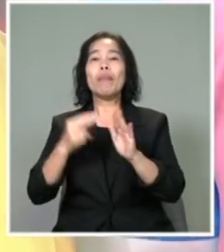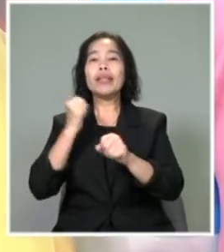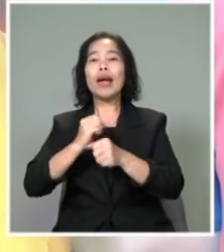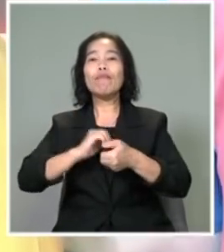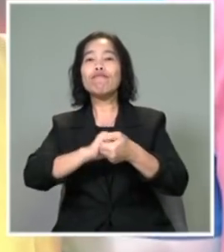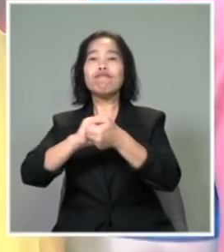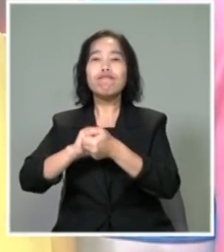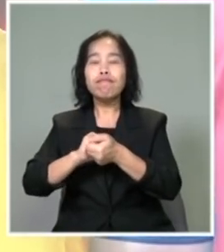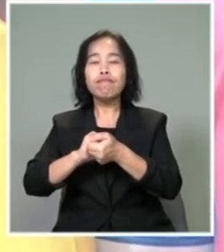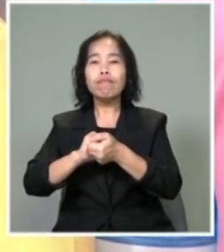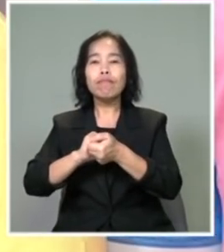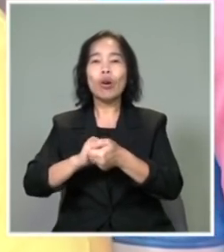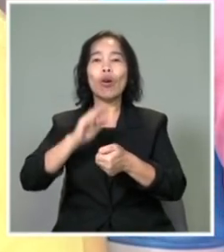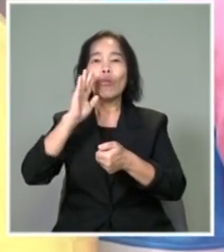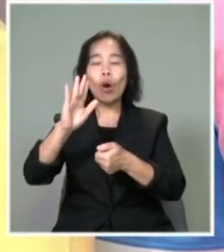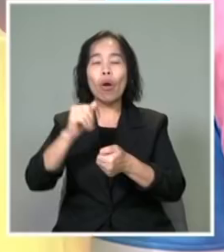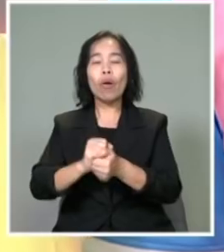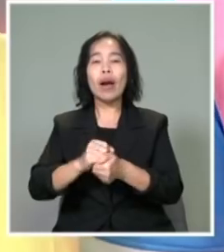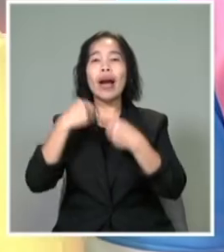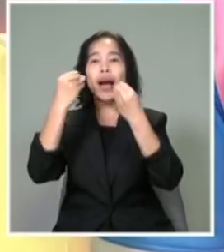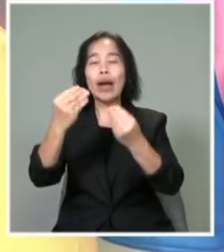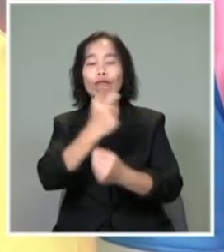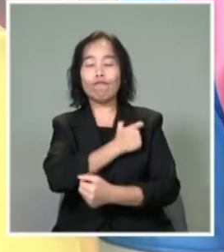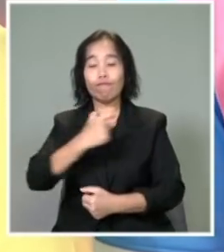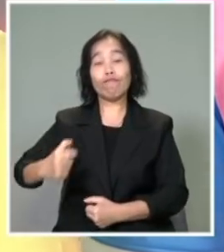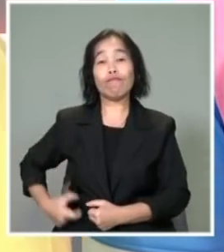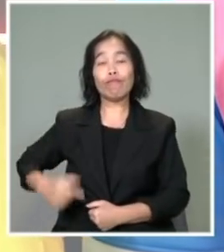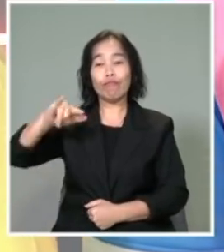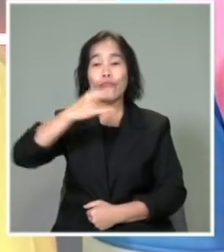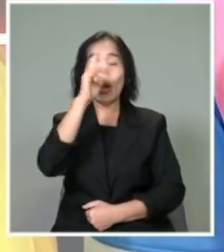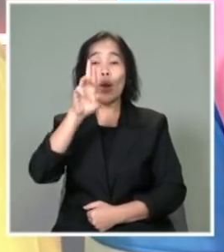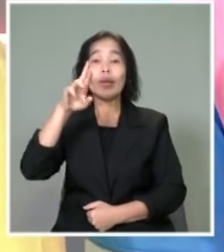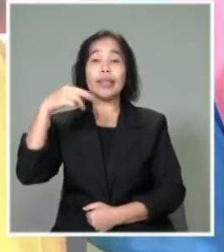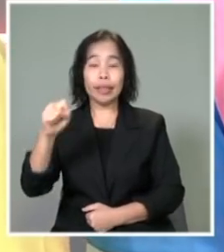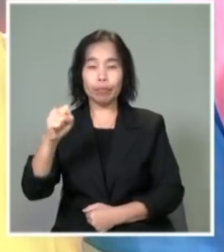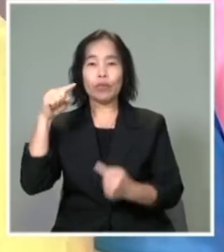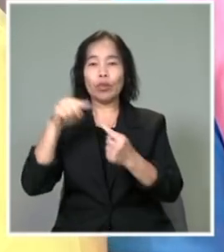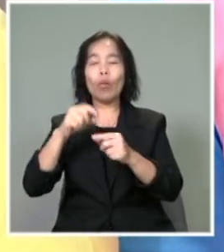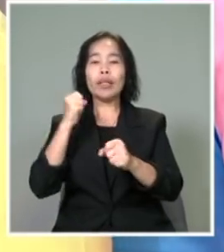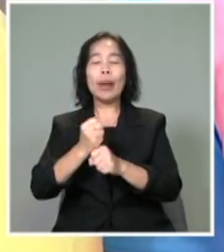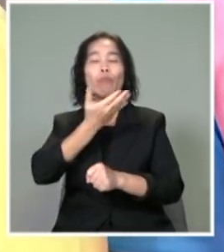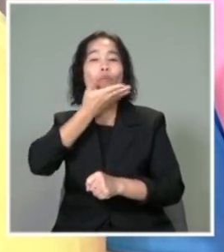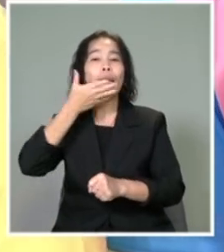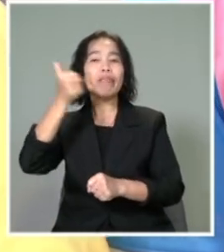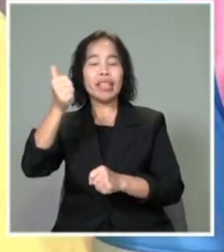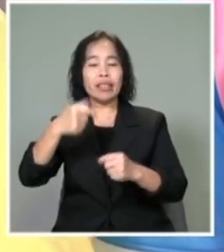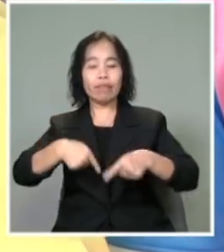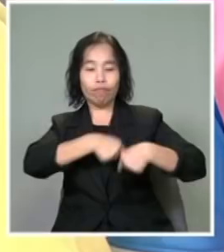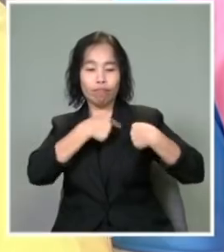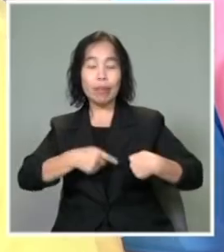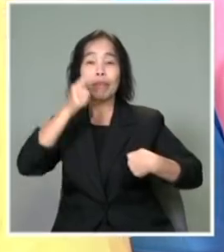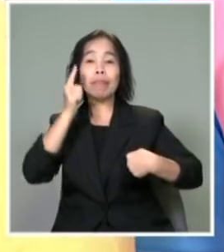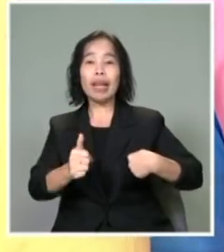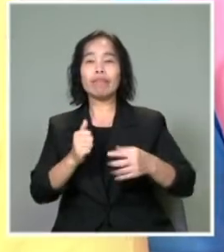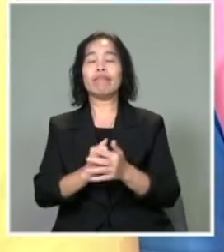ของพระบาทสมเด็จพระวชิรเกล้าเจ้าอยู่หัวนะครับรัชกาลที่10นะครับก็คือจะเป็นเรื่องของเราทำความดีด้วยหัวใจนี่ก็เป็นคอนเซปต์หลักของง